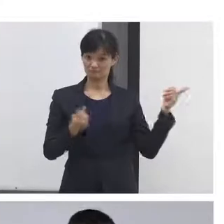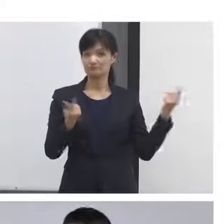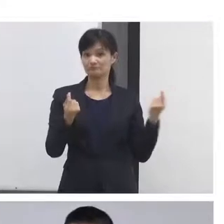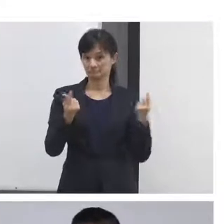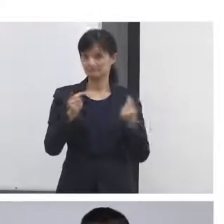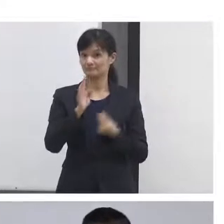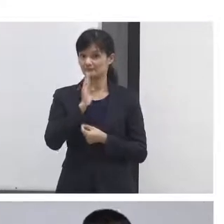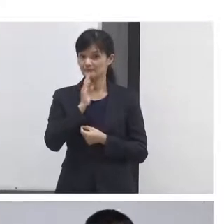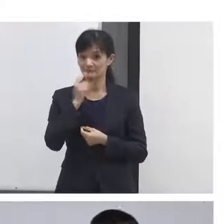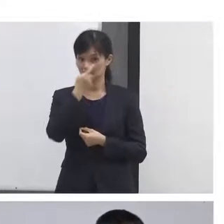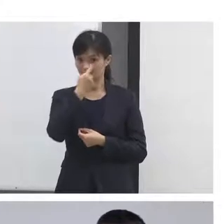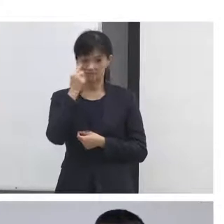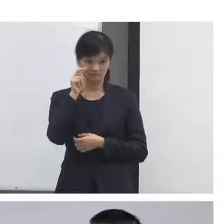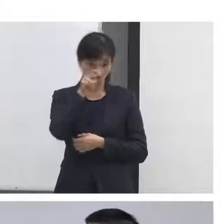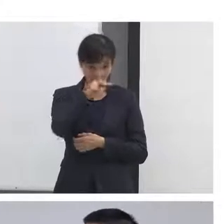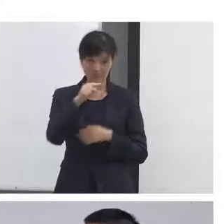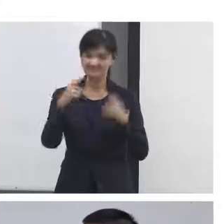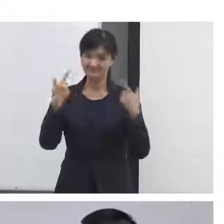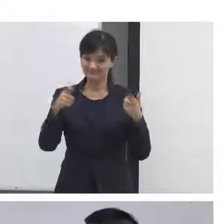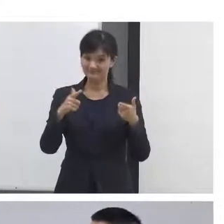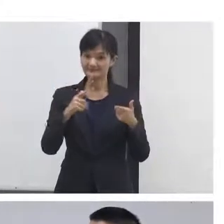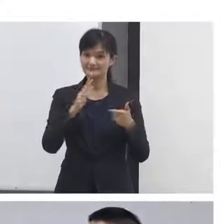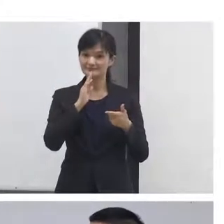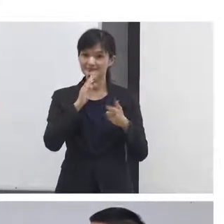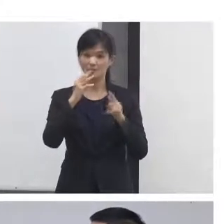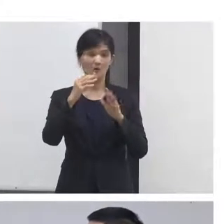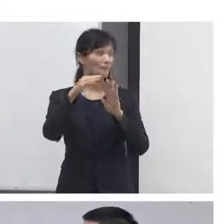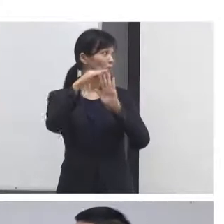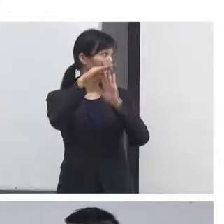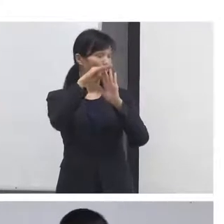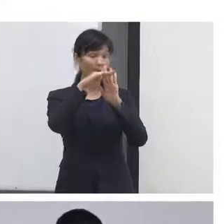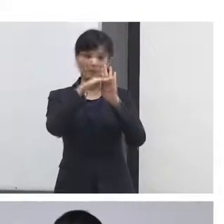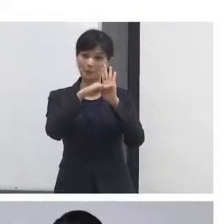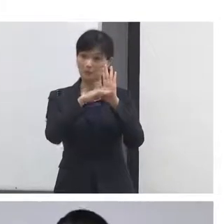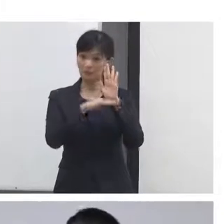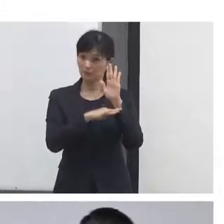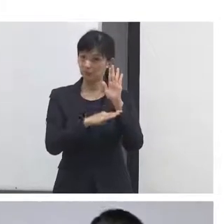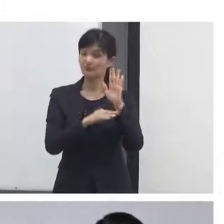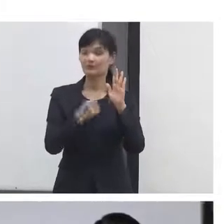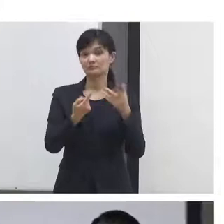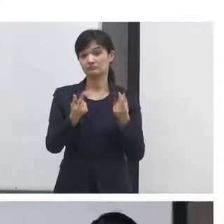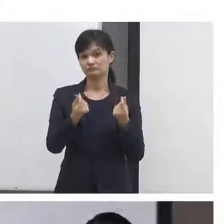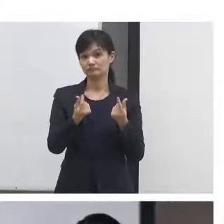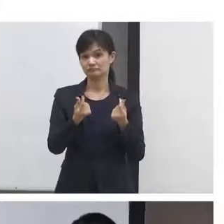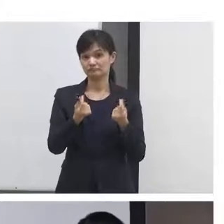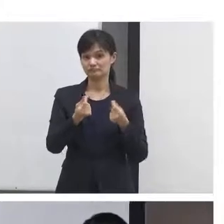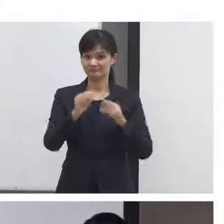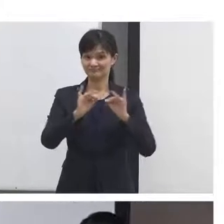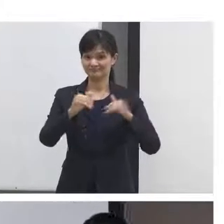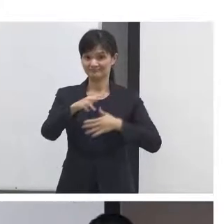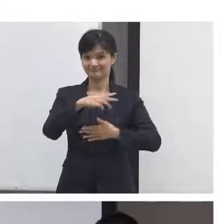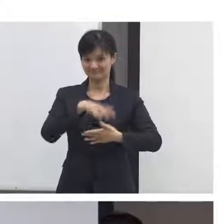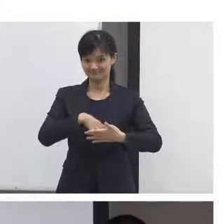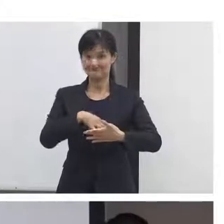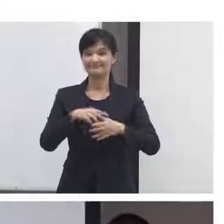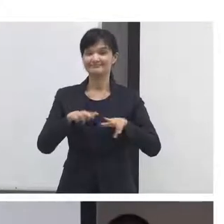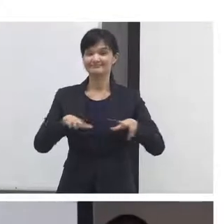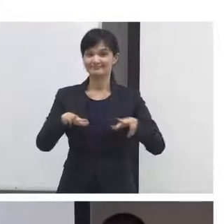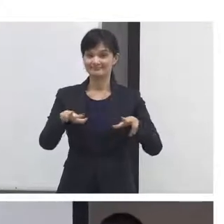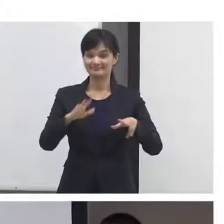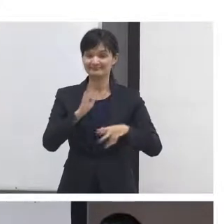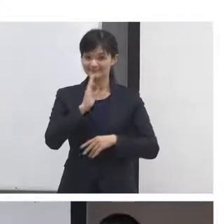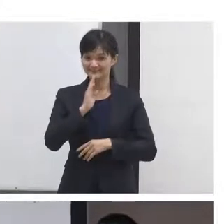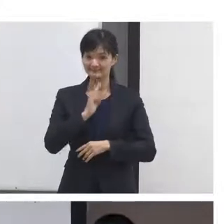不是视觉的，它就是一堆这个列表。啊，这个是 G0V HackMD 上面的一份 G0V 社群治理目